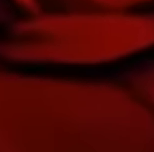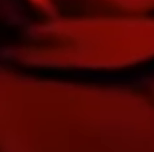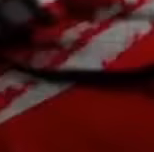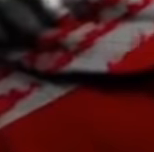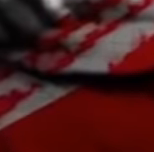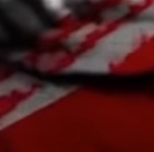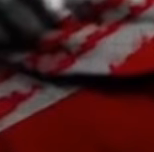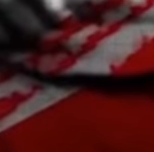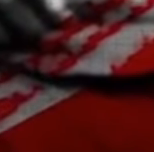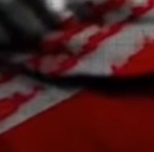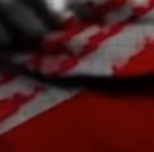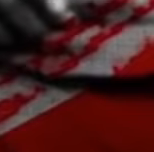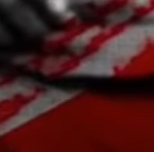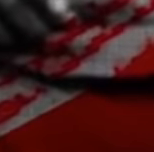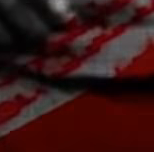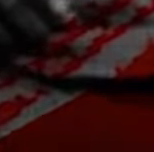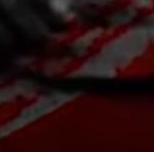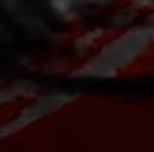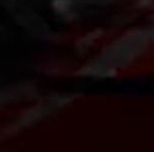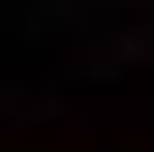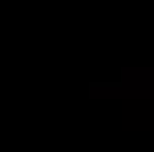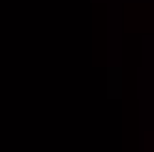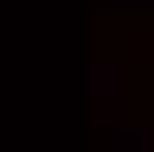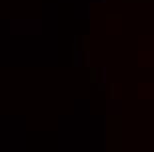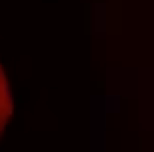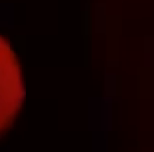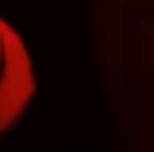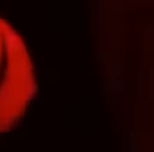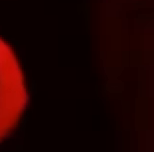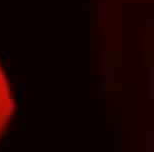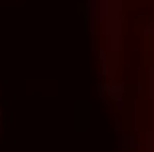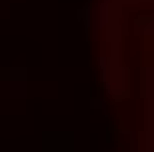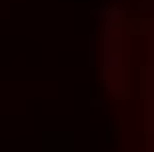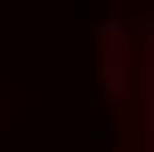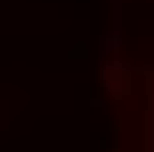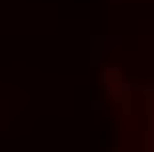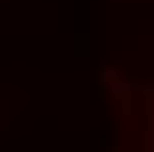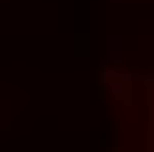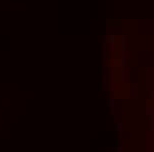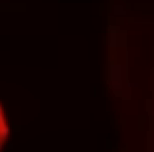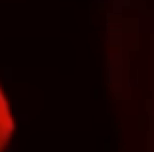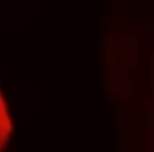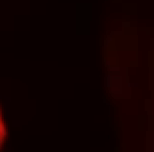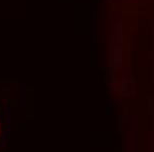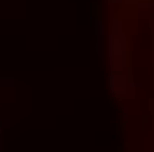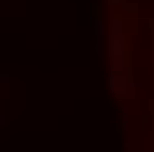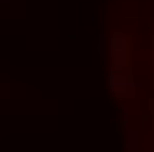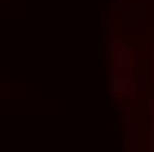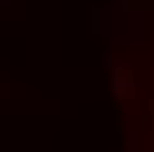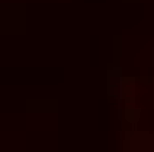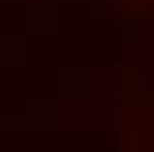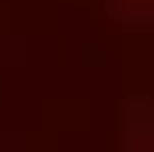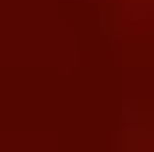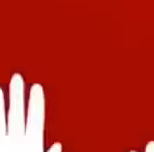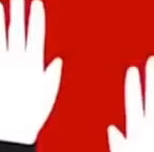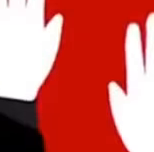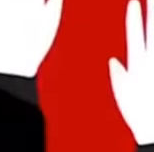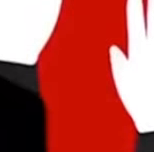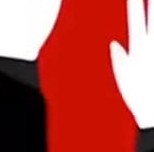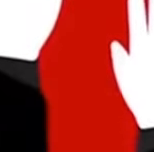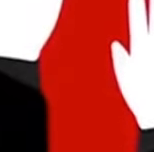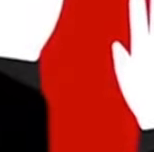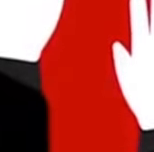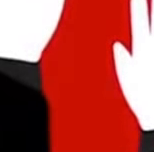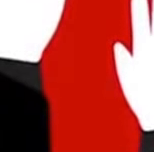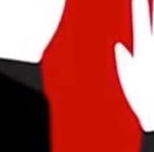niya ang mga miyembro ng Supreme Court para pumanig sa kanya at nagdaos siya ng plebisito sa pamamagitan ng viva voce o pagtataas ng kamay